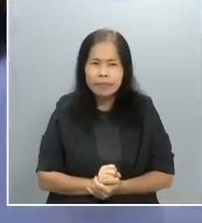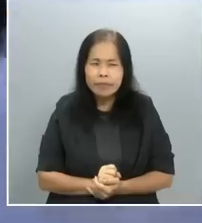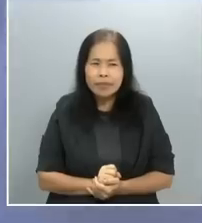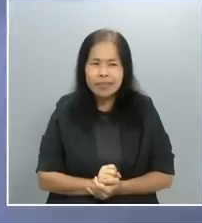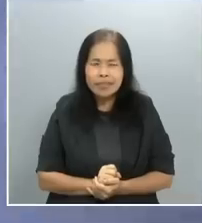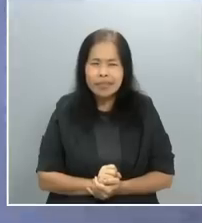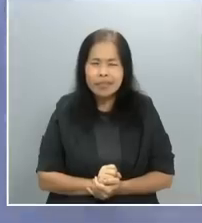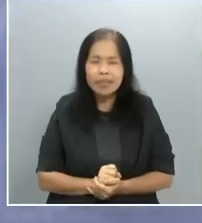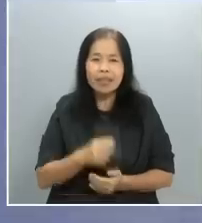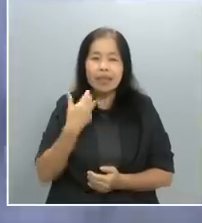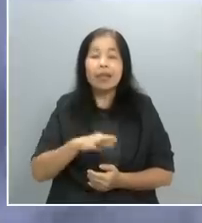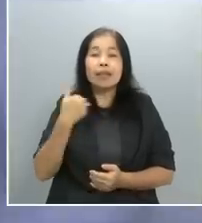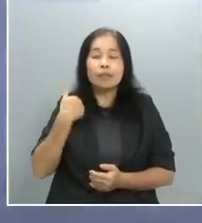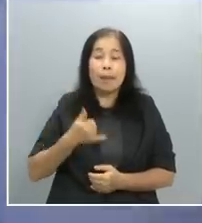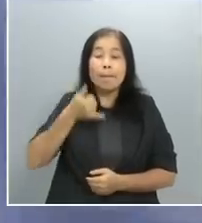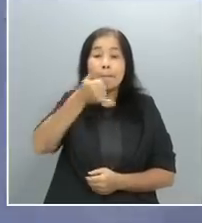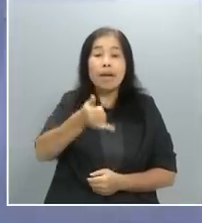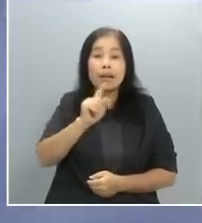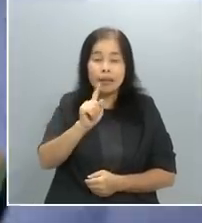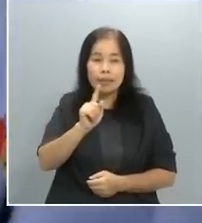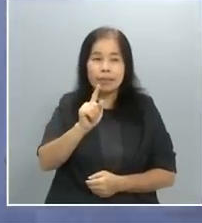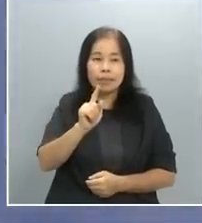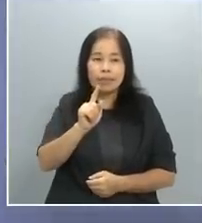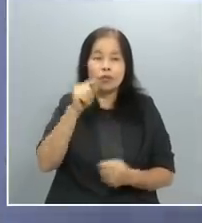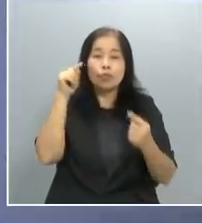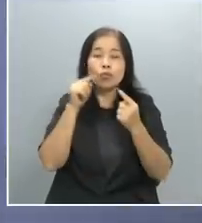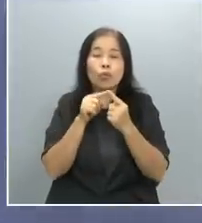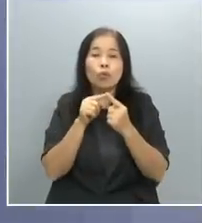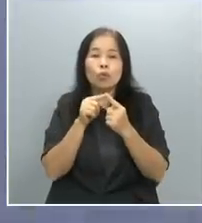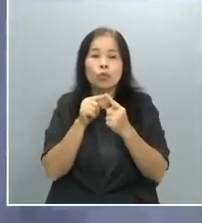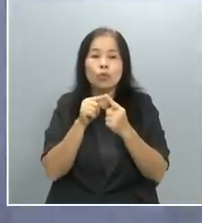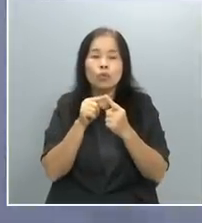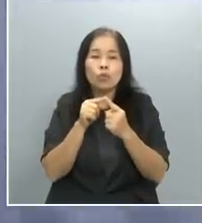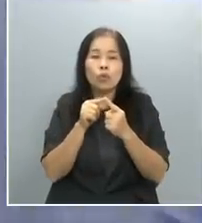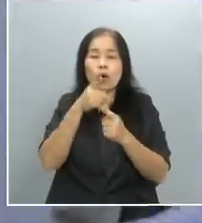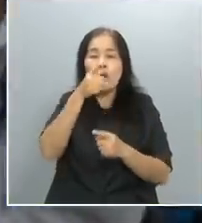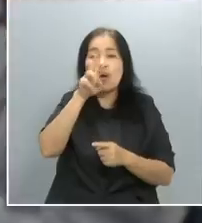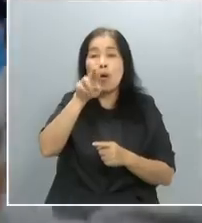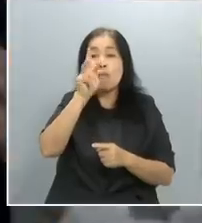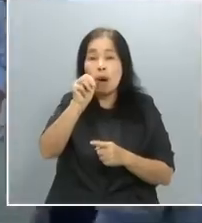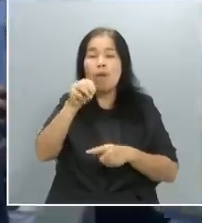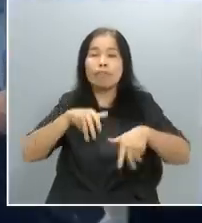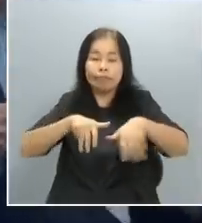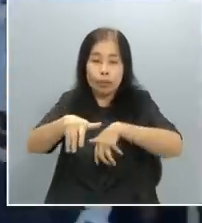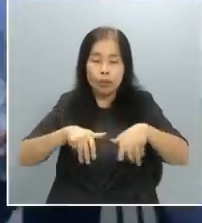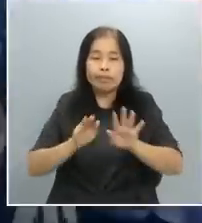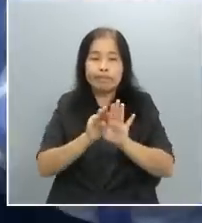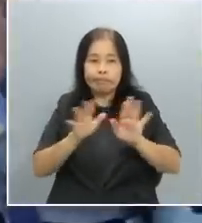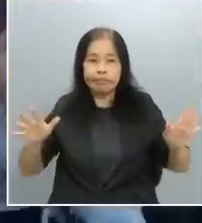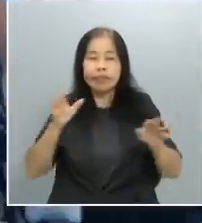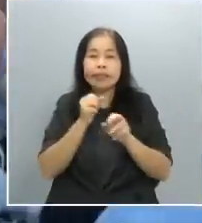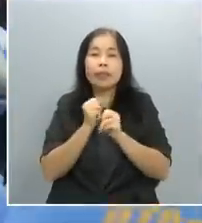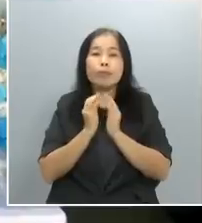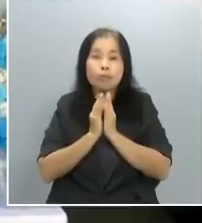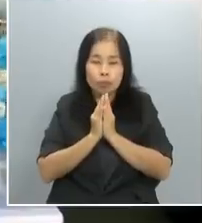ท่านพรเพชรเนี่ยไปร่วมงานในพิธีซึ่งคณะรัฐมนตรีประชาชนทุกหมู่เหล่าร่วมกันทำบุญ